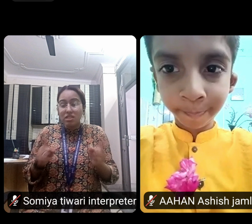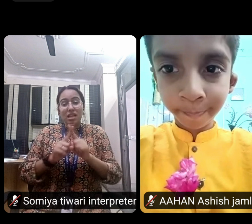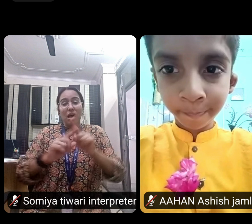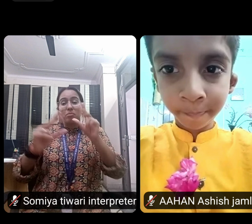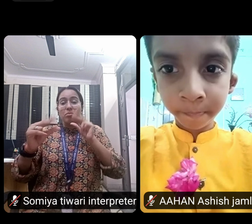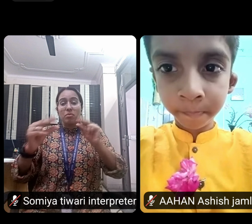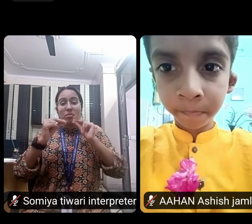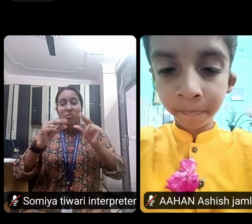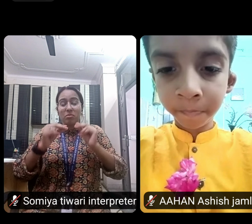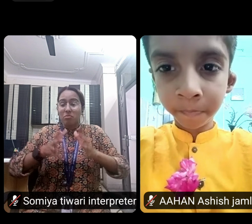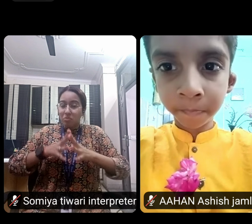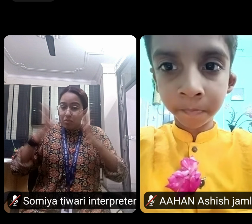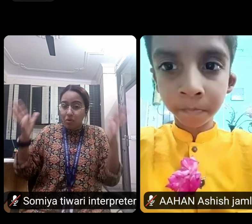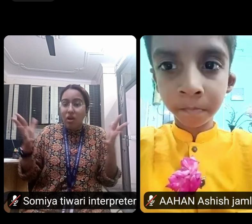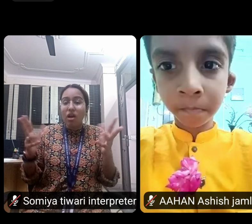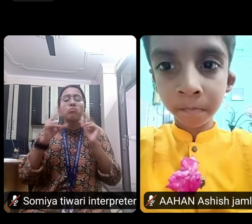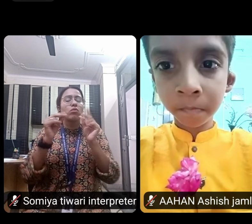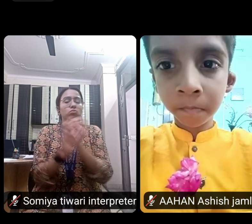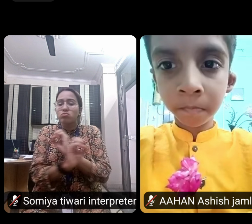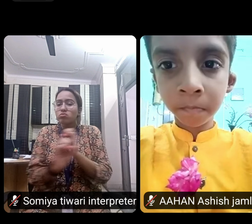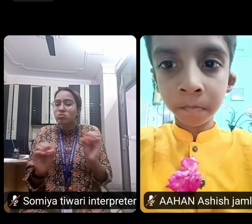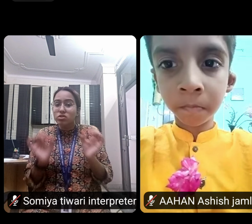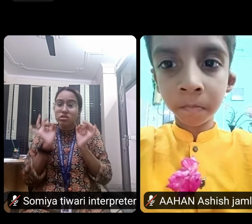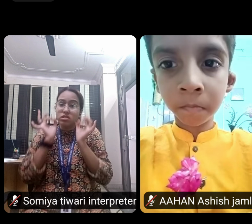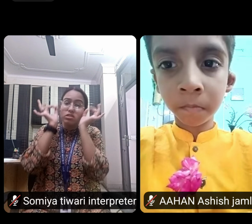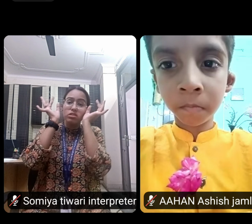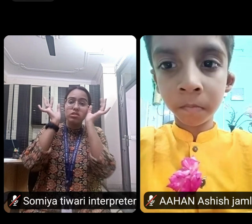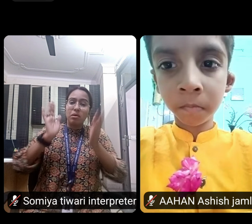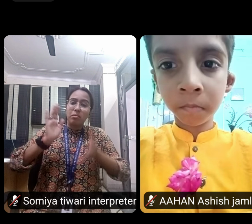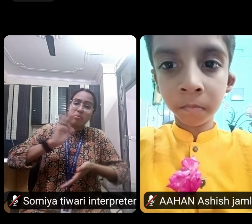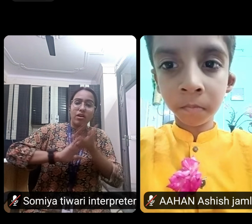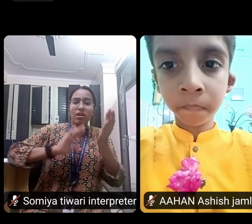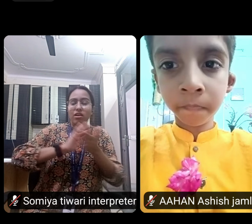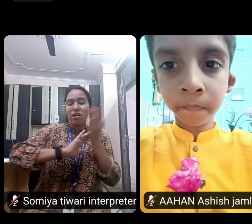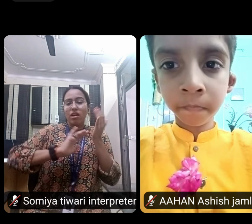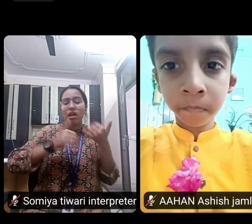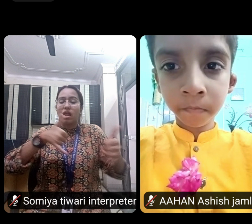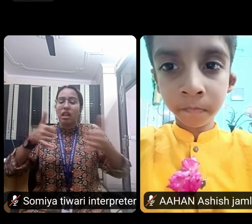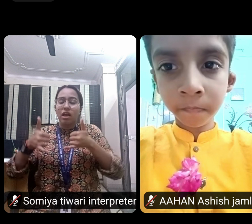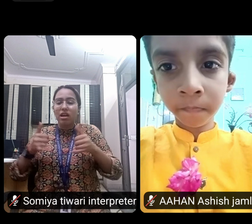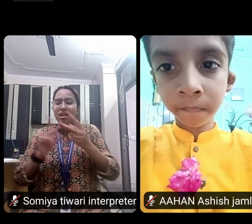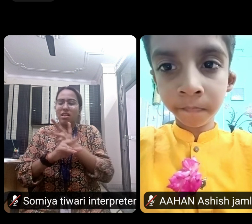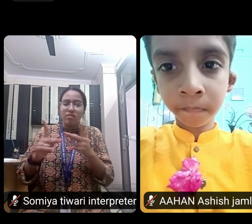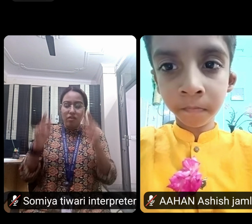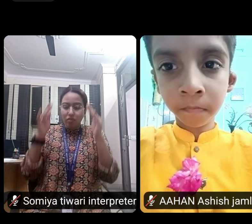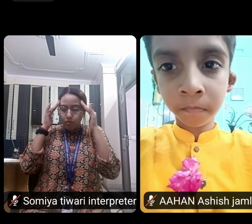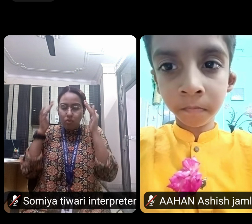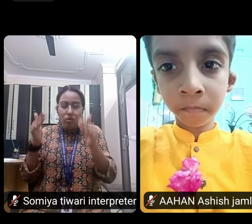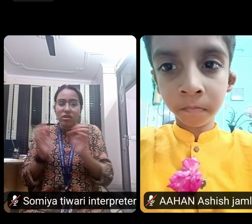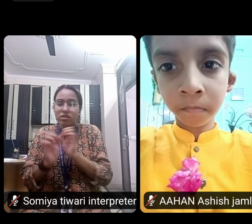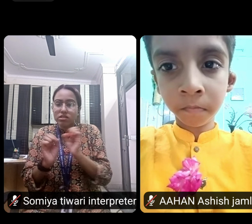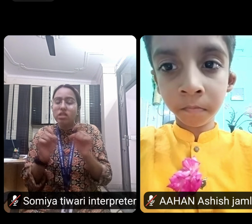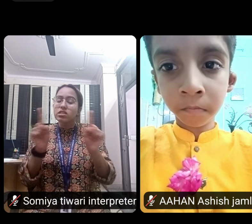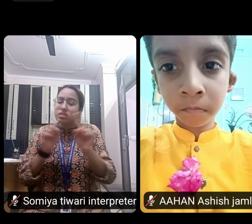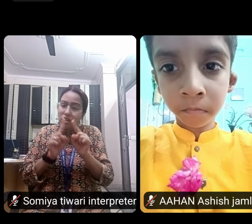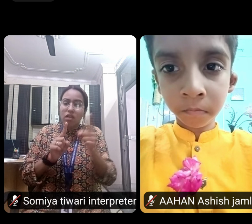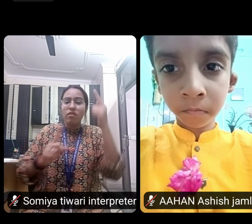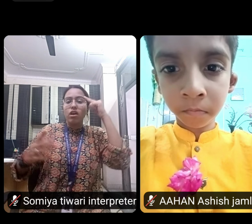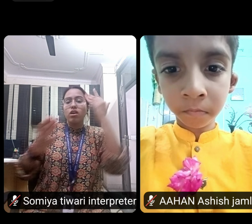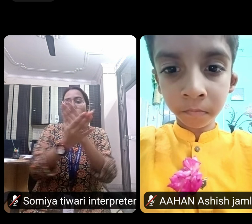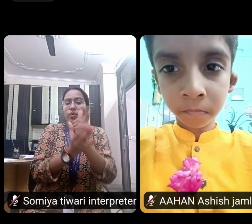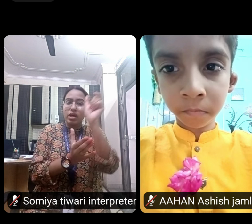कर रहे हैं या बिल्कुल बात नहीं कर रहे हैं या बहुत अग्रेसिव हैं या उठ के भाग जाते हैं या उनका ध्यान नहीं लगता है, इस तरह के जो इश्यूज रहते हैं उन पे आपके